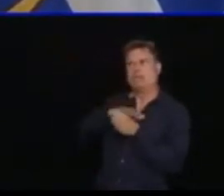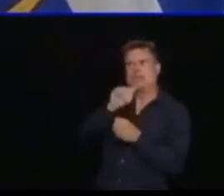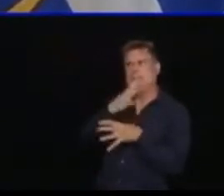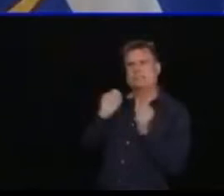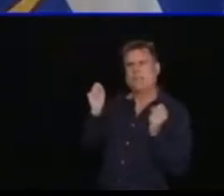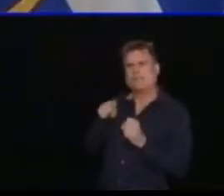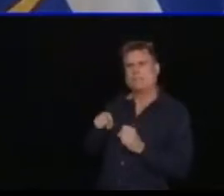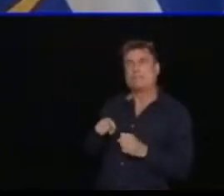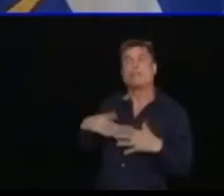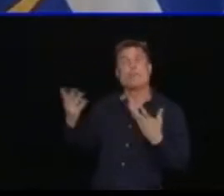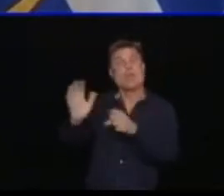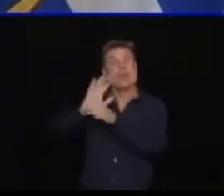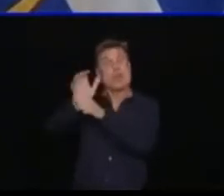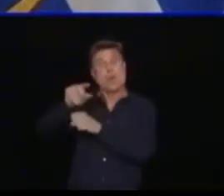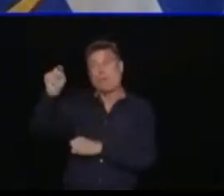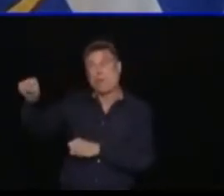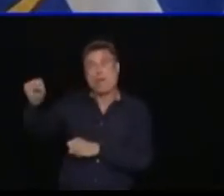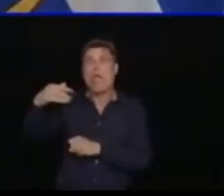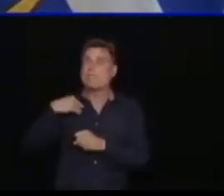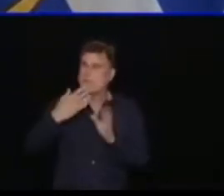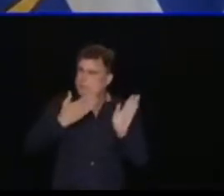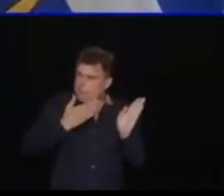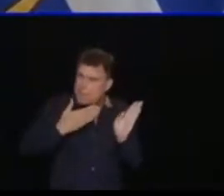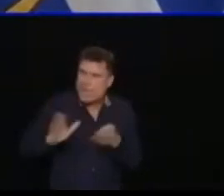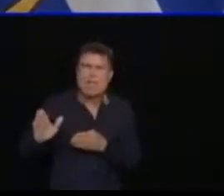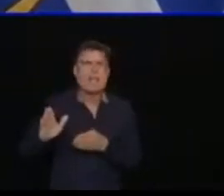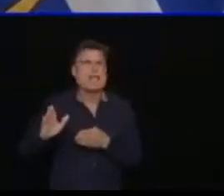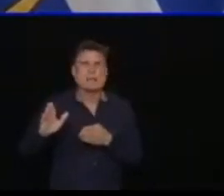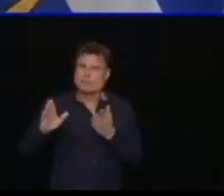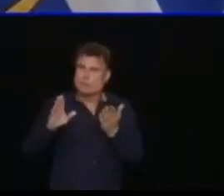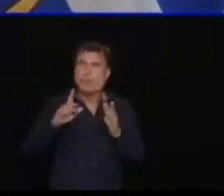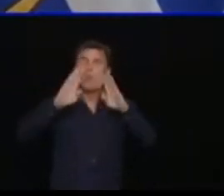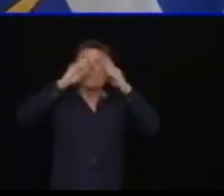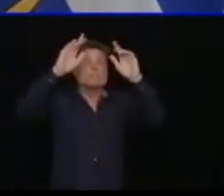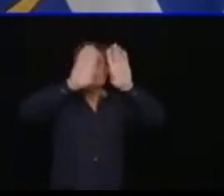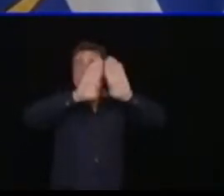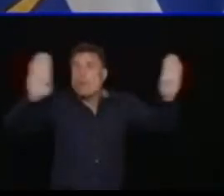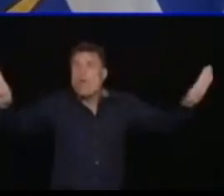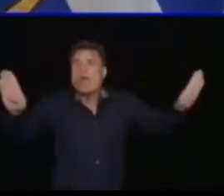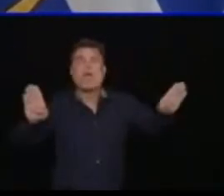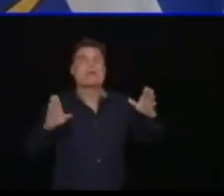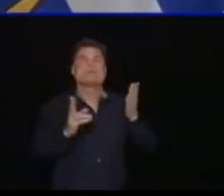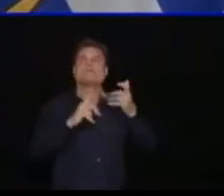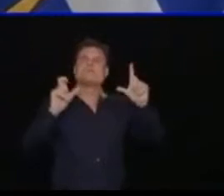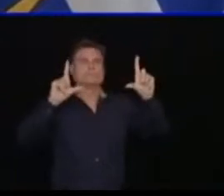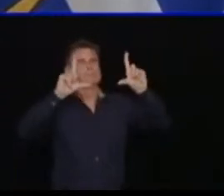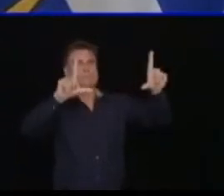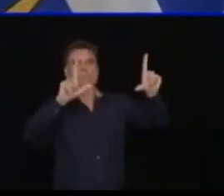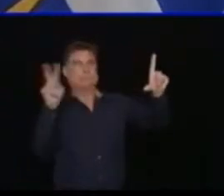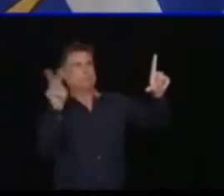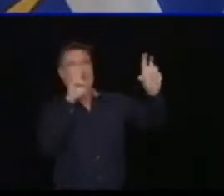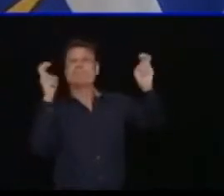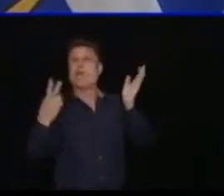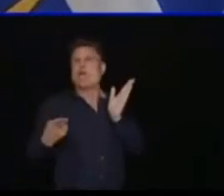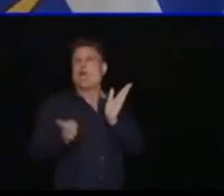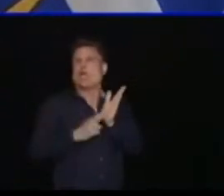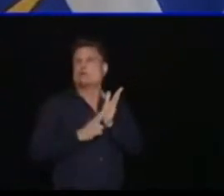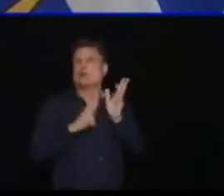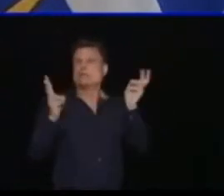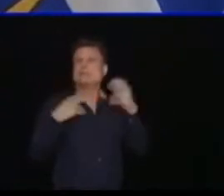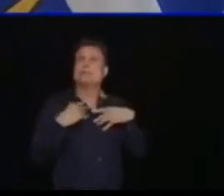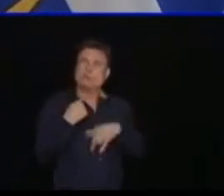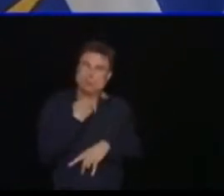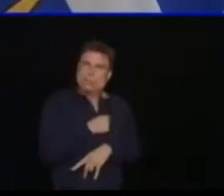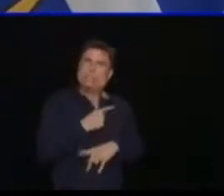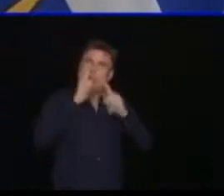个是为大家是考虑安全的，所以这个是大家有责的。如果大家有顾虑，这个